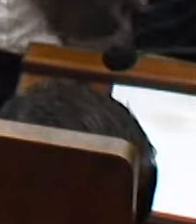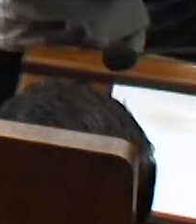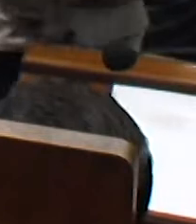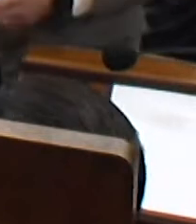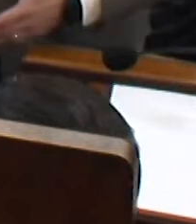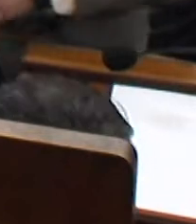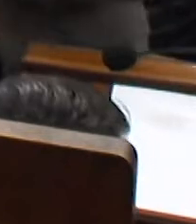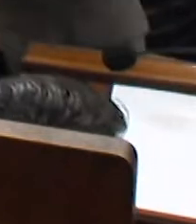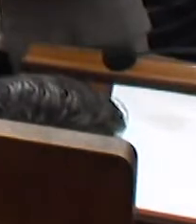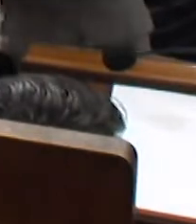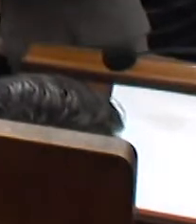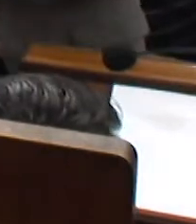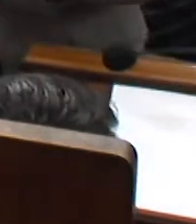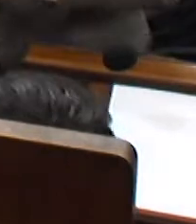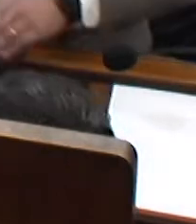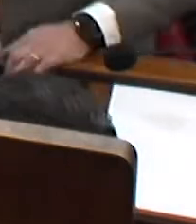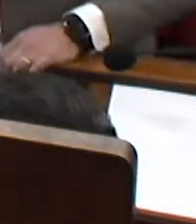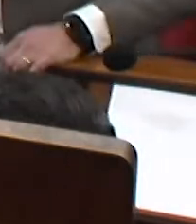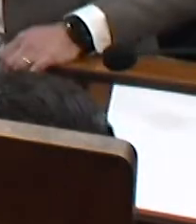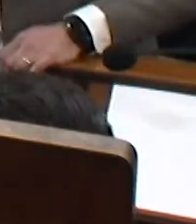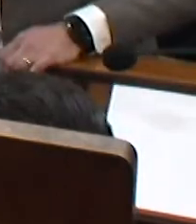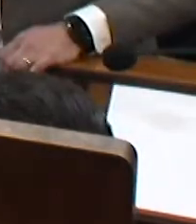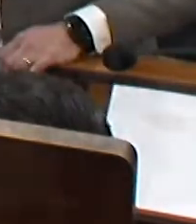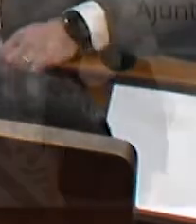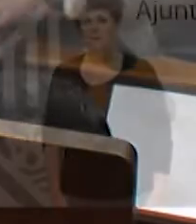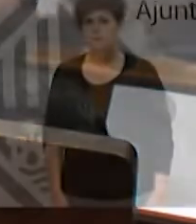Moltes gràcies. Si us sembla, començam.